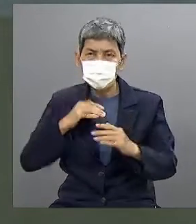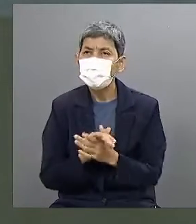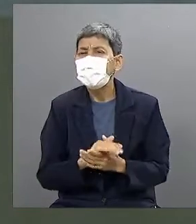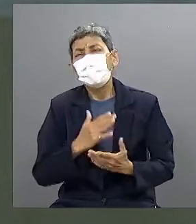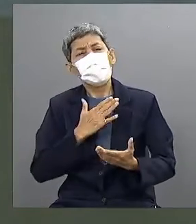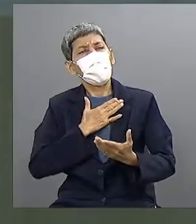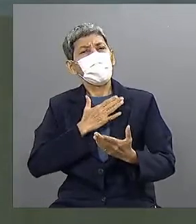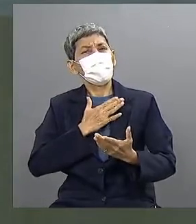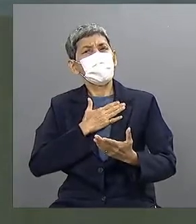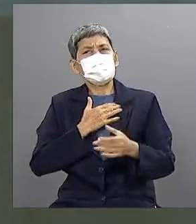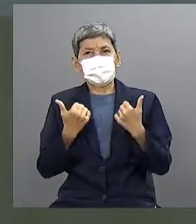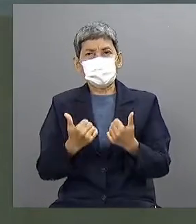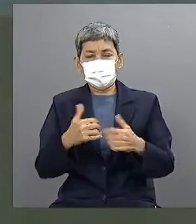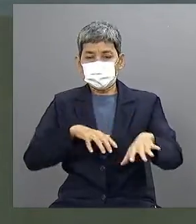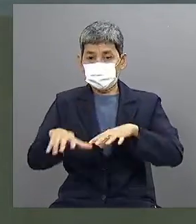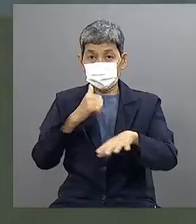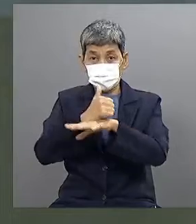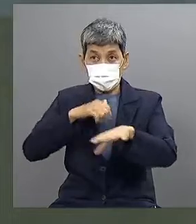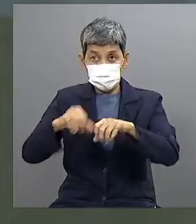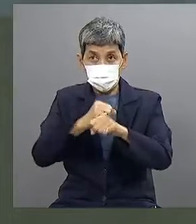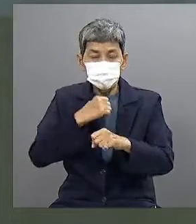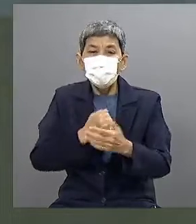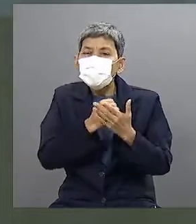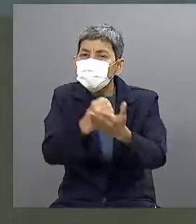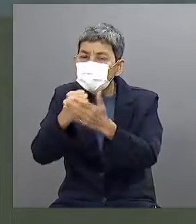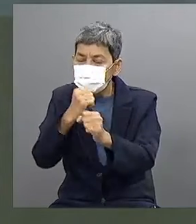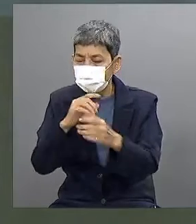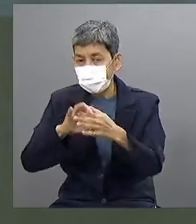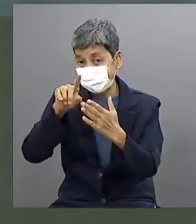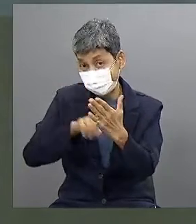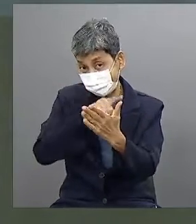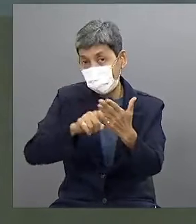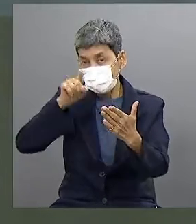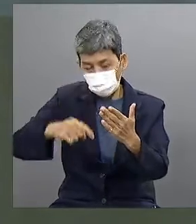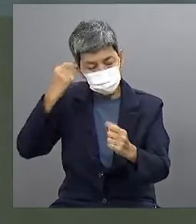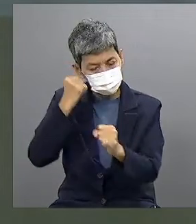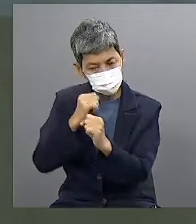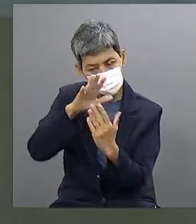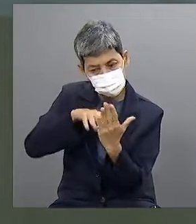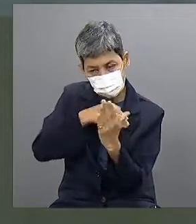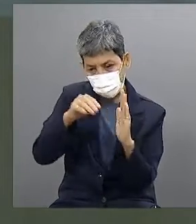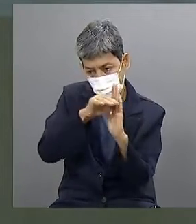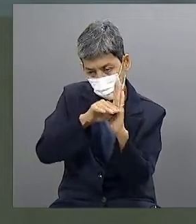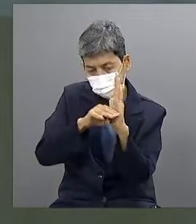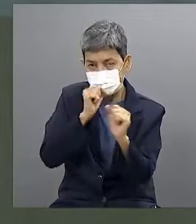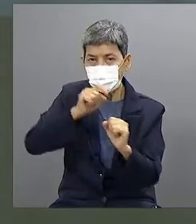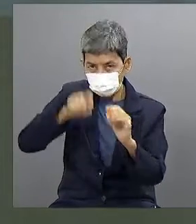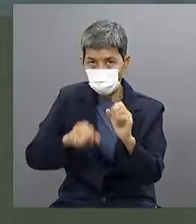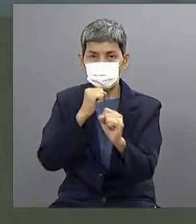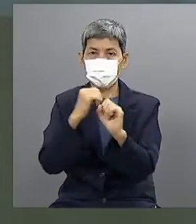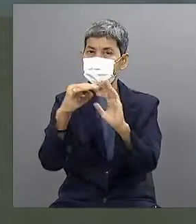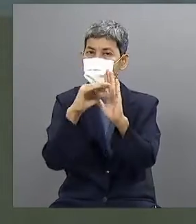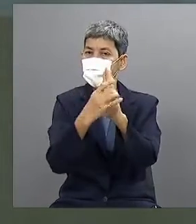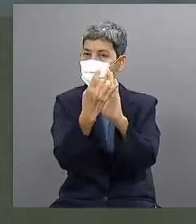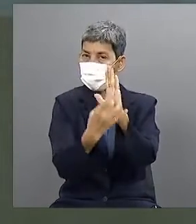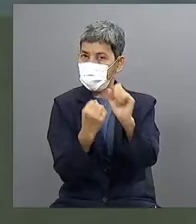คณะผู้บริหารจะต้องที่จะเข้ามาหลังการเลือกตั้งเนี่ยจะต้องมีแผนที่ดีละนะครับที่จะรองรับปัญ